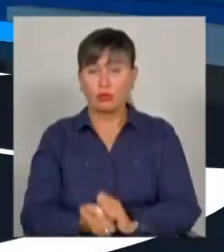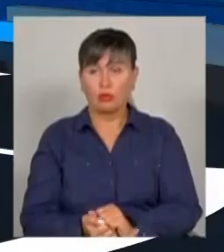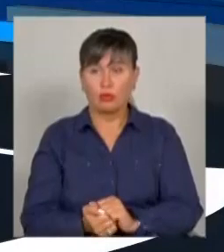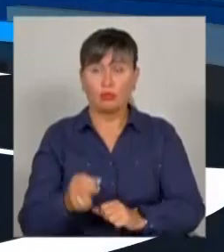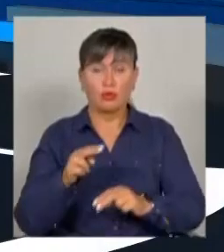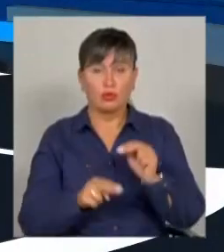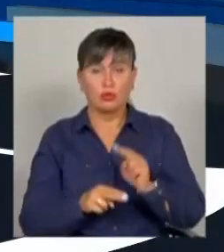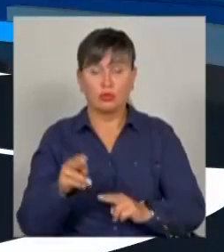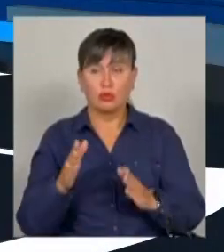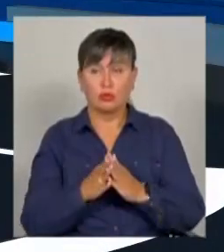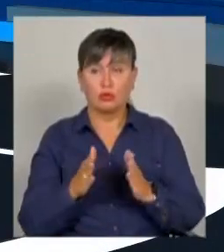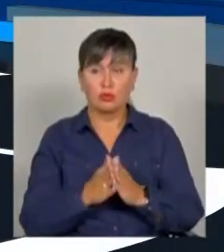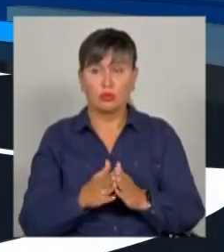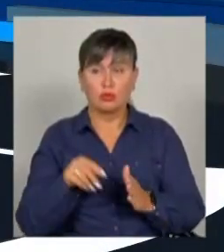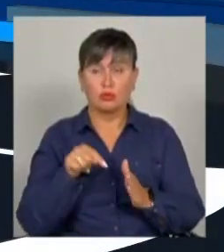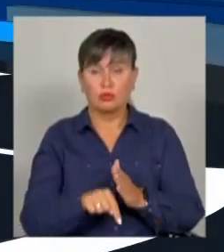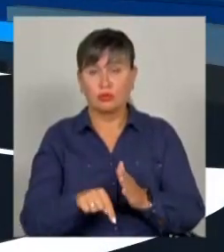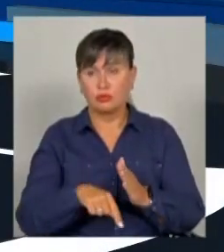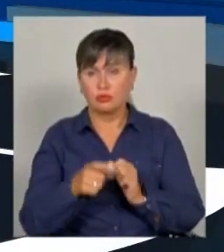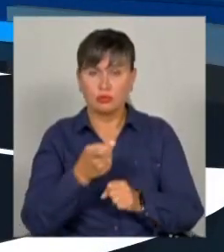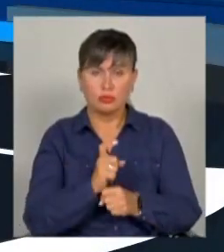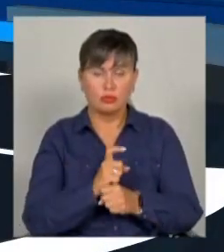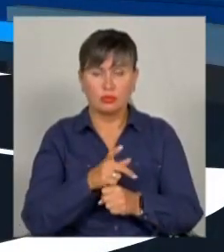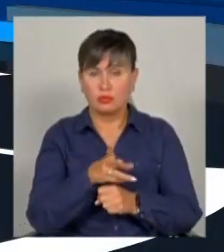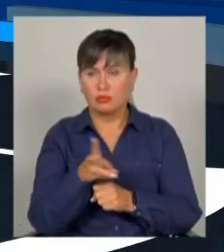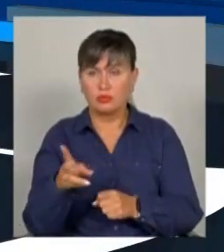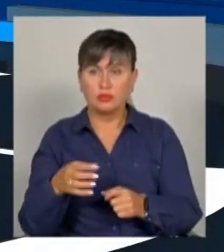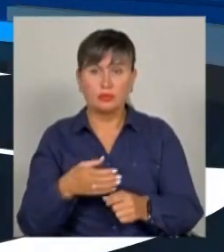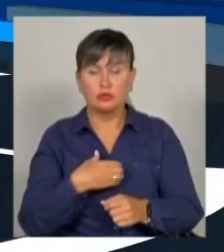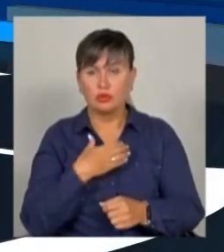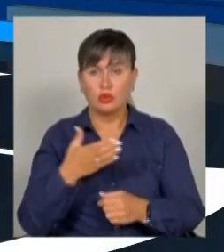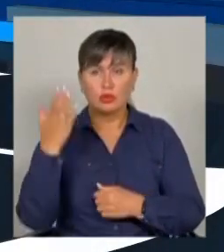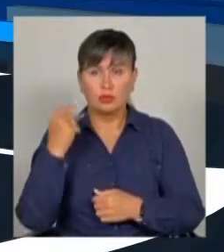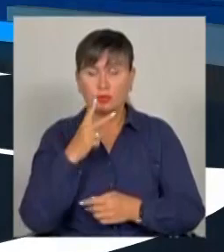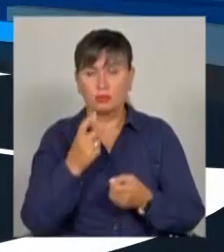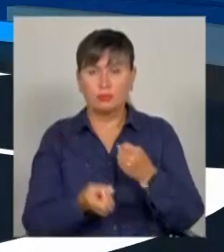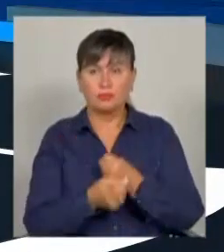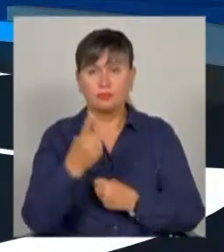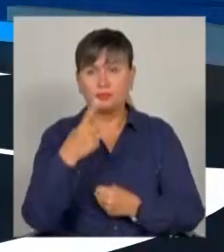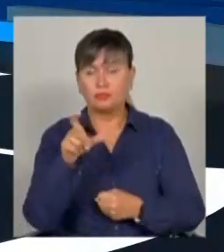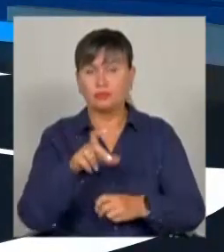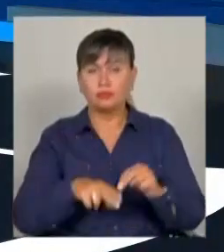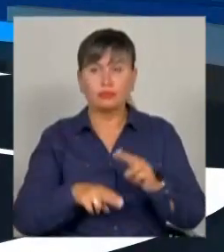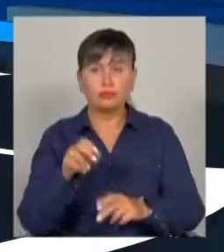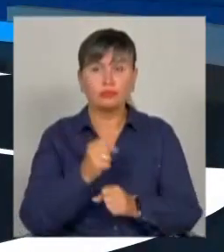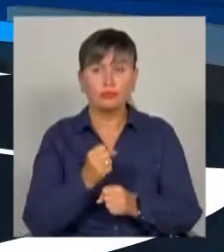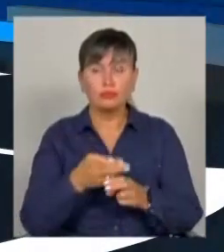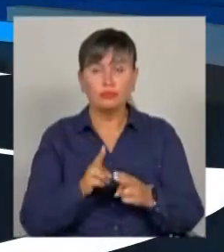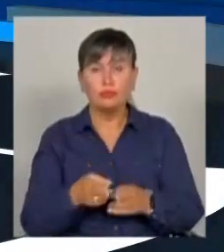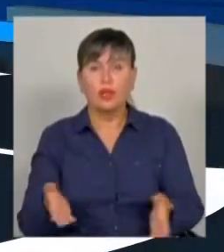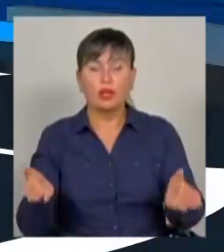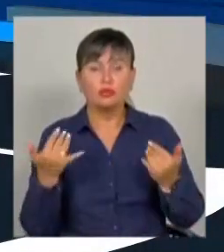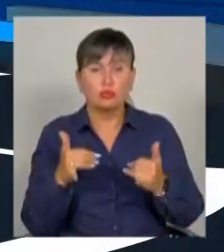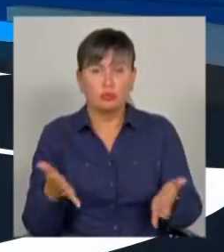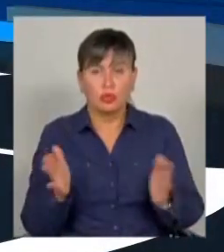этажа строящегося дома. Весьма впечатляющие кадры ранее появились в соцсетях. Их сделал один из строителей, который чудом